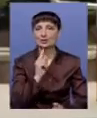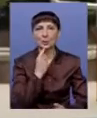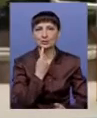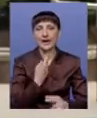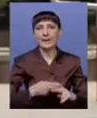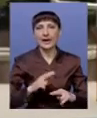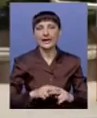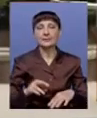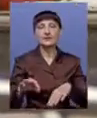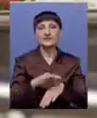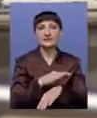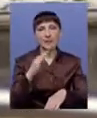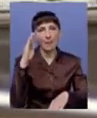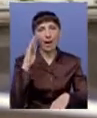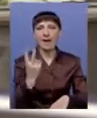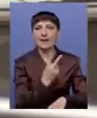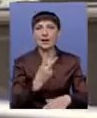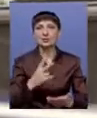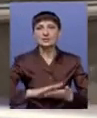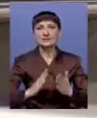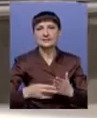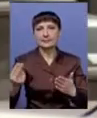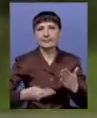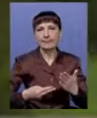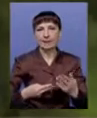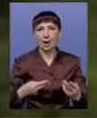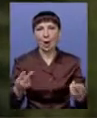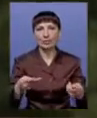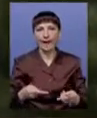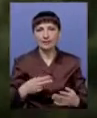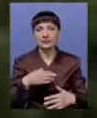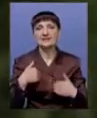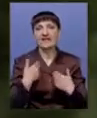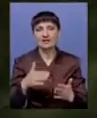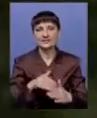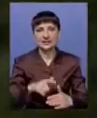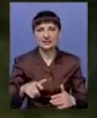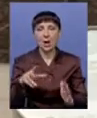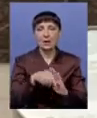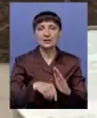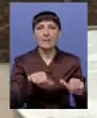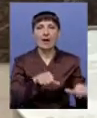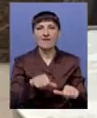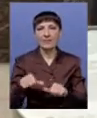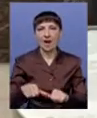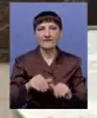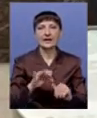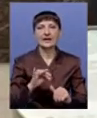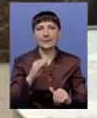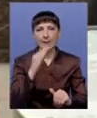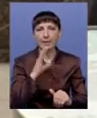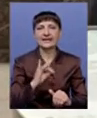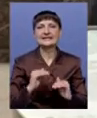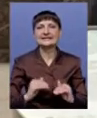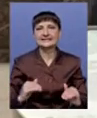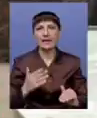непросто, поэтому при женитьбе молодым парам необходимо заключить брачный контракт, советуют специалисты. Он определяет права супругов и детей на имущество